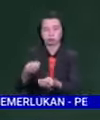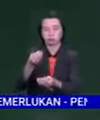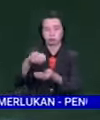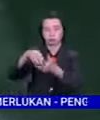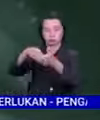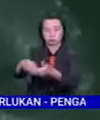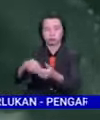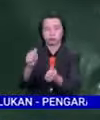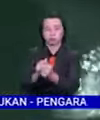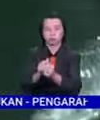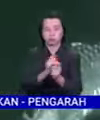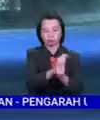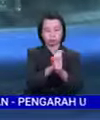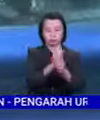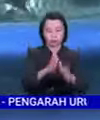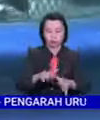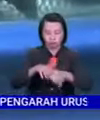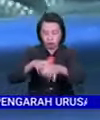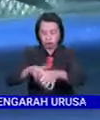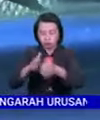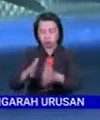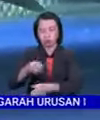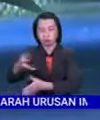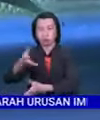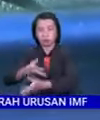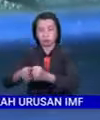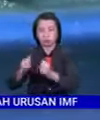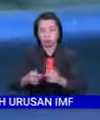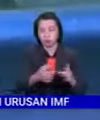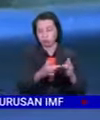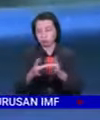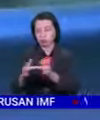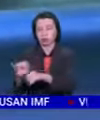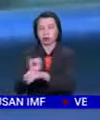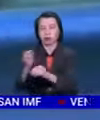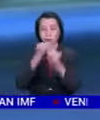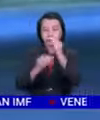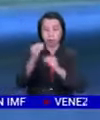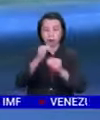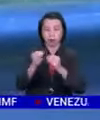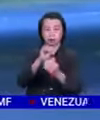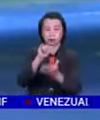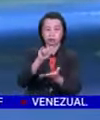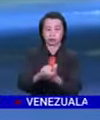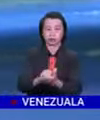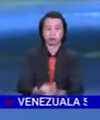insentif melibatkan penternak, petani dan nelayan serta rantaian industri makanan terlibat.